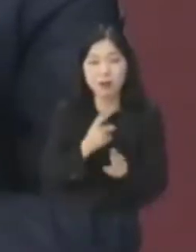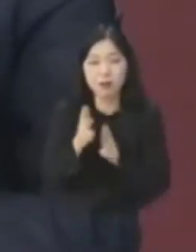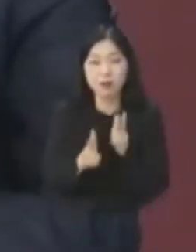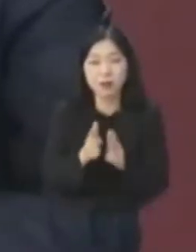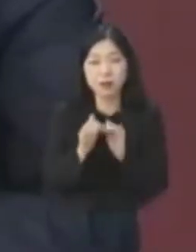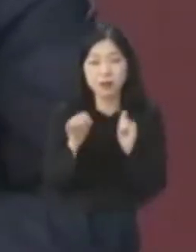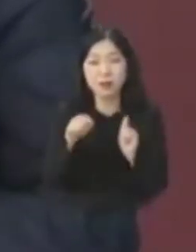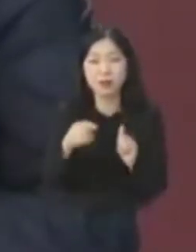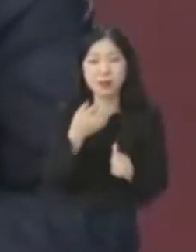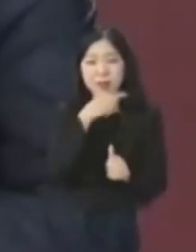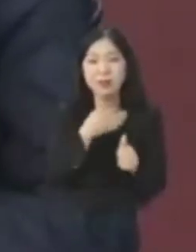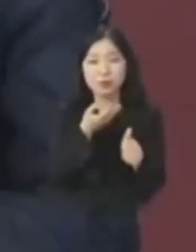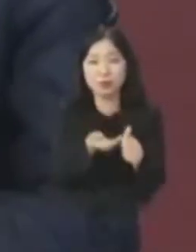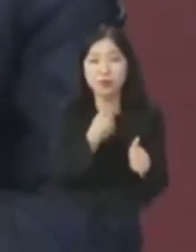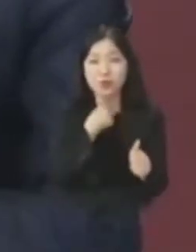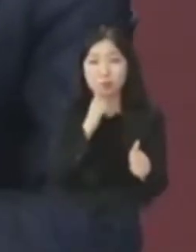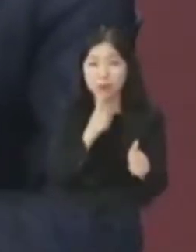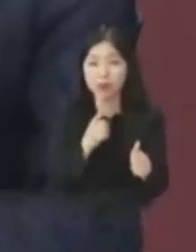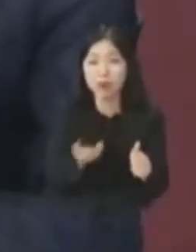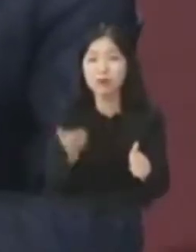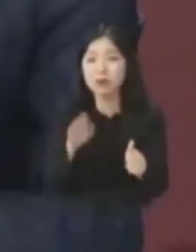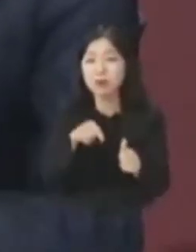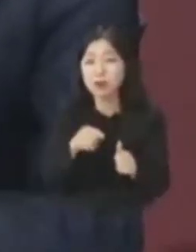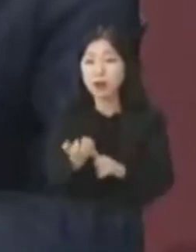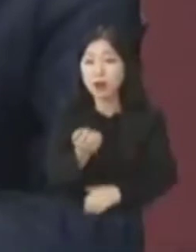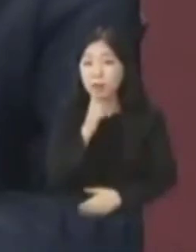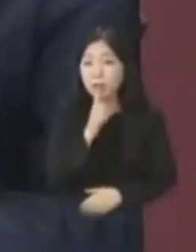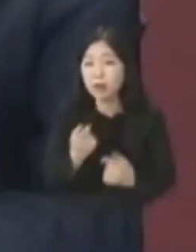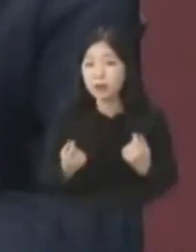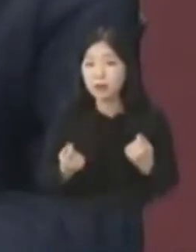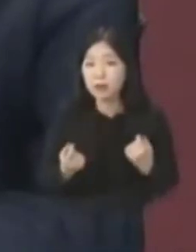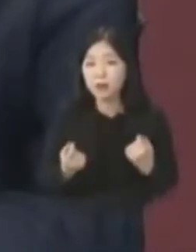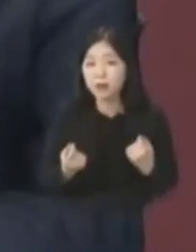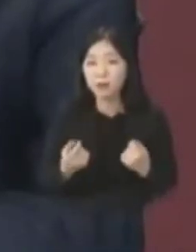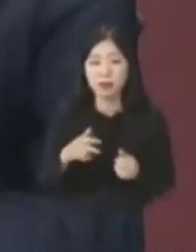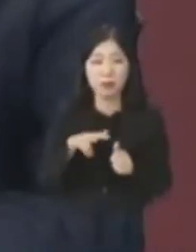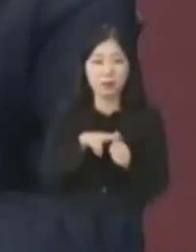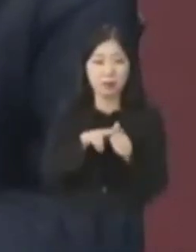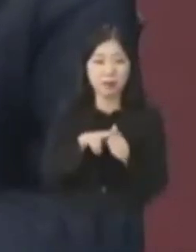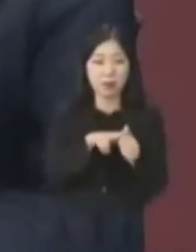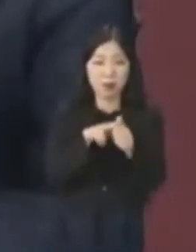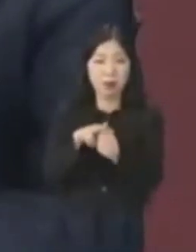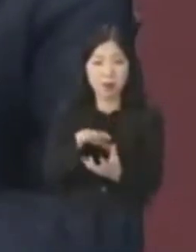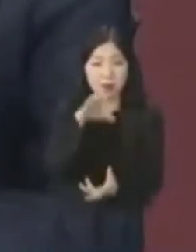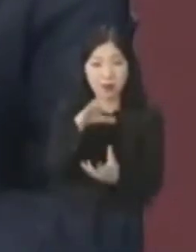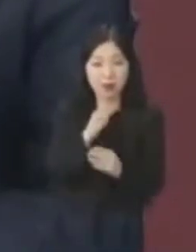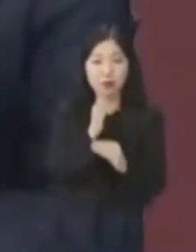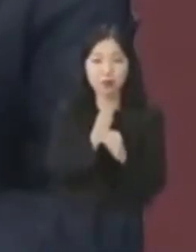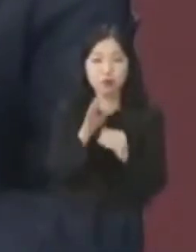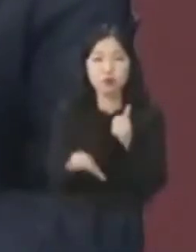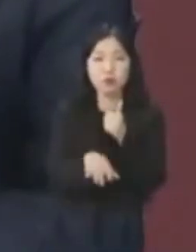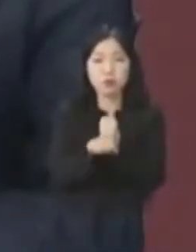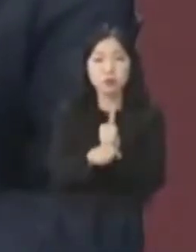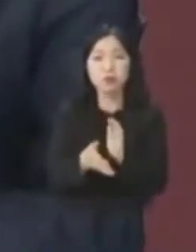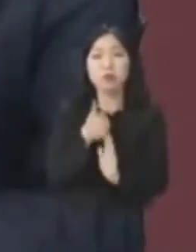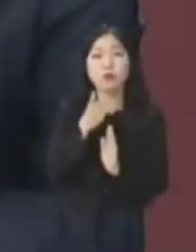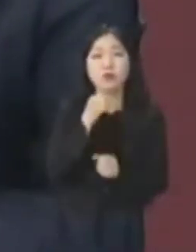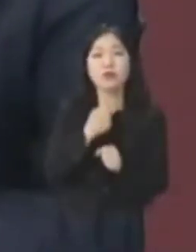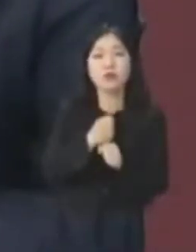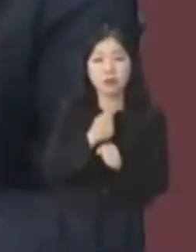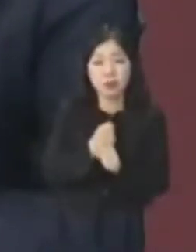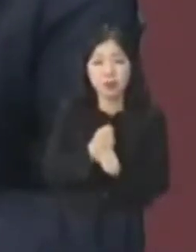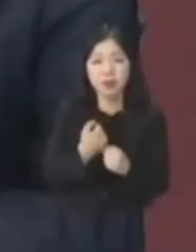주자고 저는 얘기를 드렸습니다. 이게 결국 아까 제가 말씀드렸던 데이터 거점 도시 구축과 연관된다고 보고